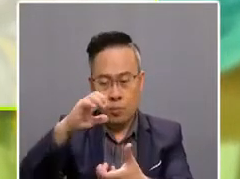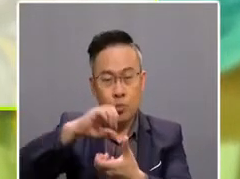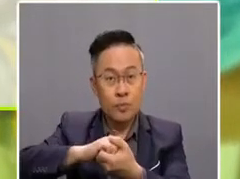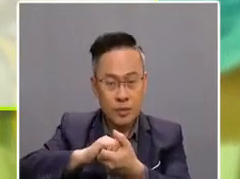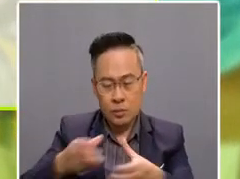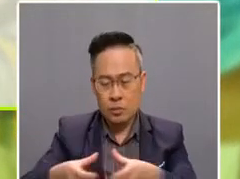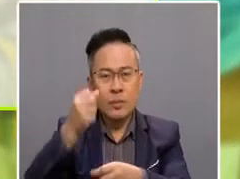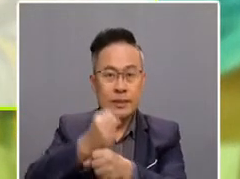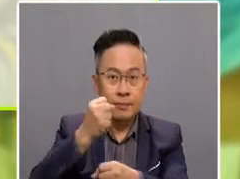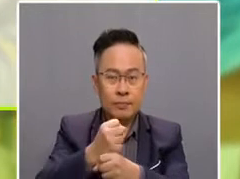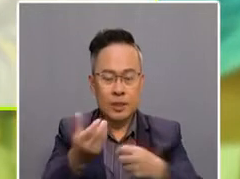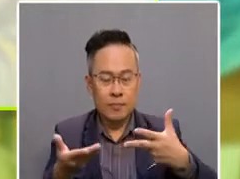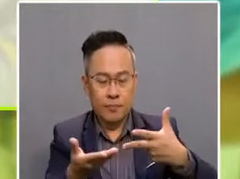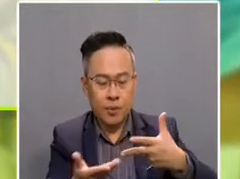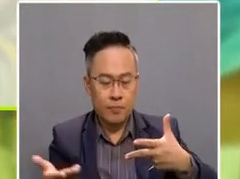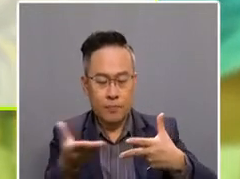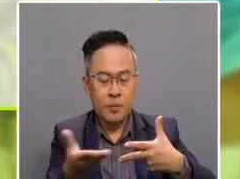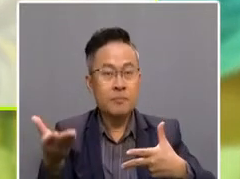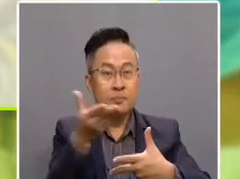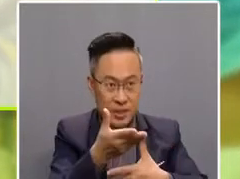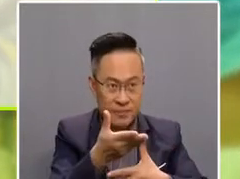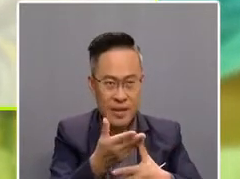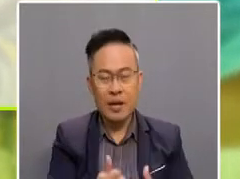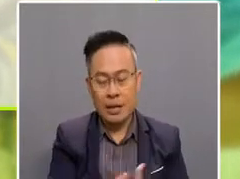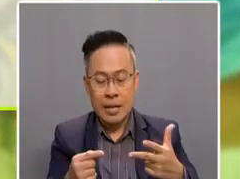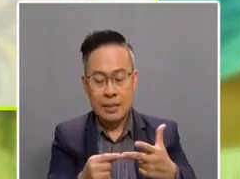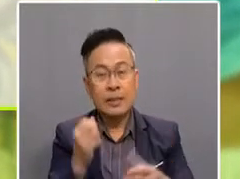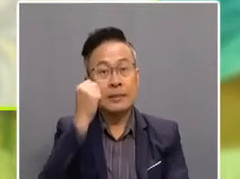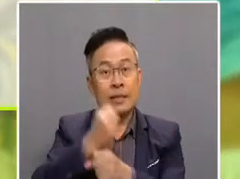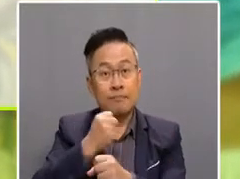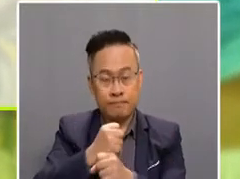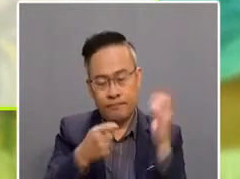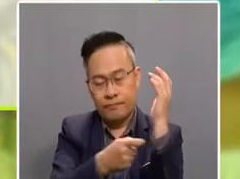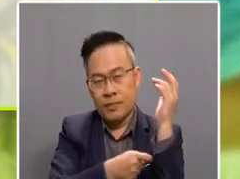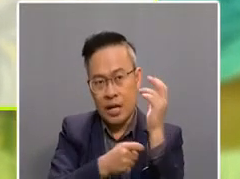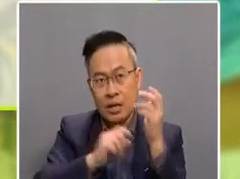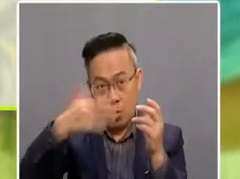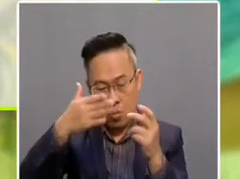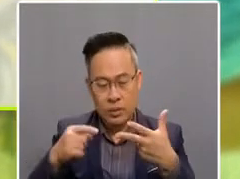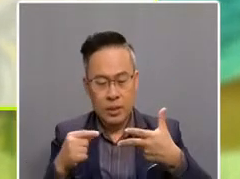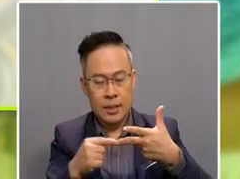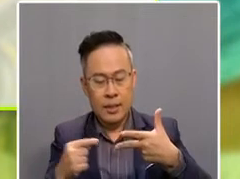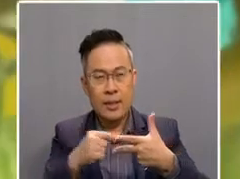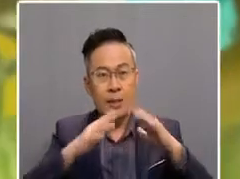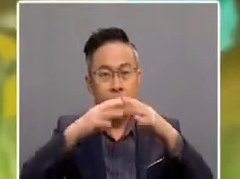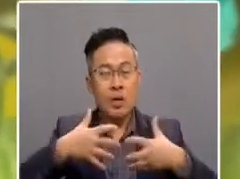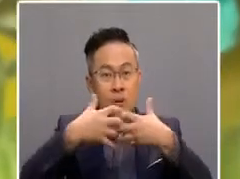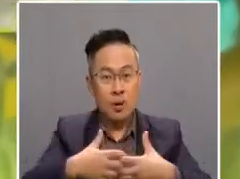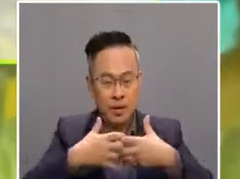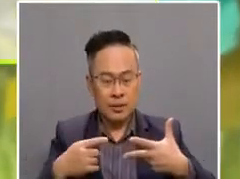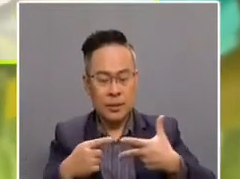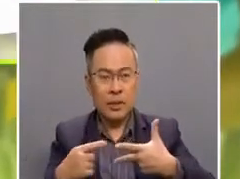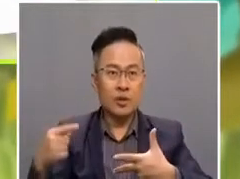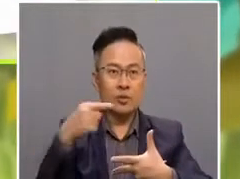ผลิตให้มีคุณภาพกลางน้ำในธุรกิจของการรวบรวมนะครับแล้วก็ปลายน้ำนั่นคือการผลิ